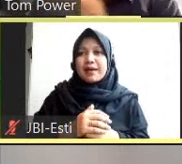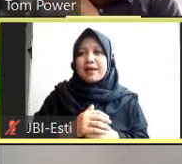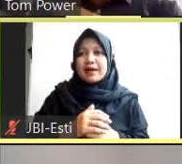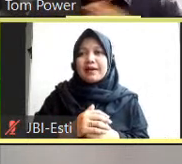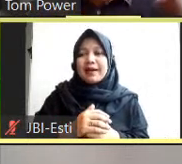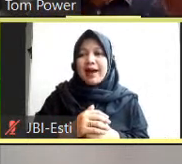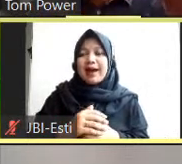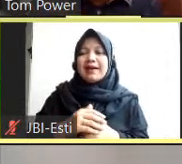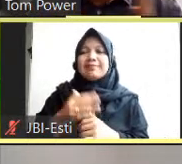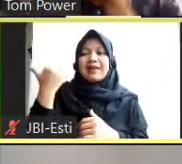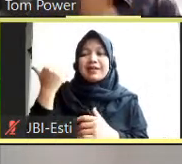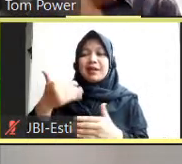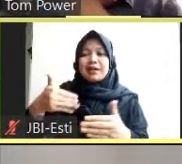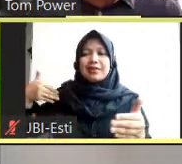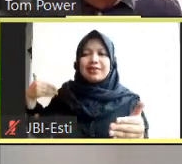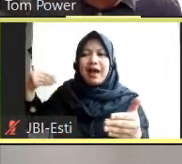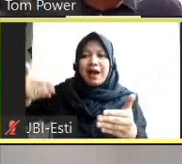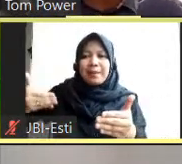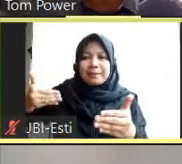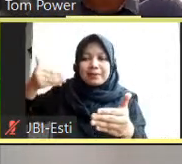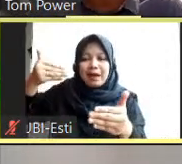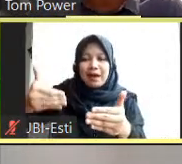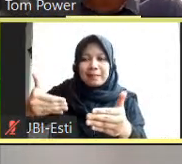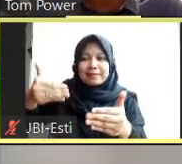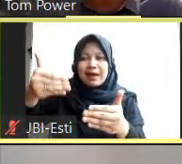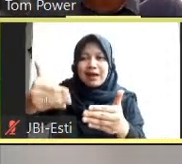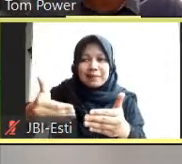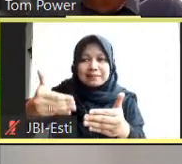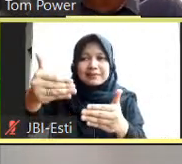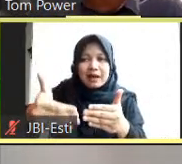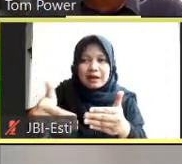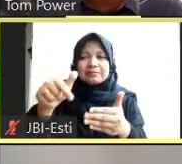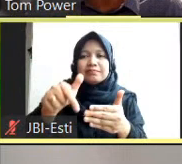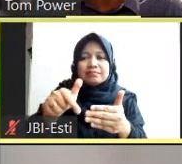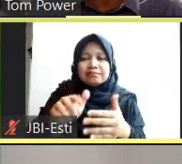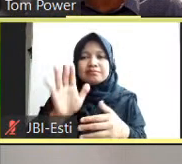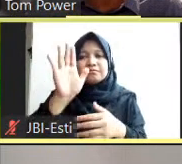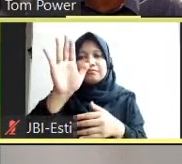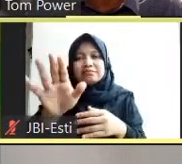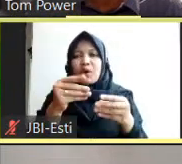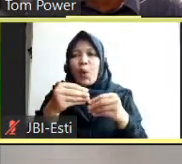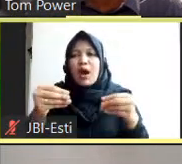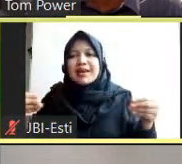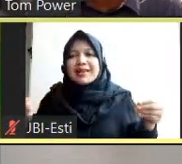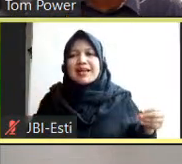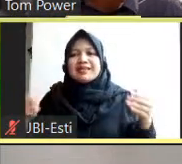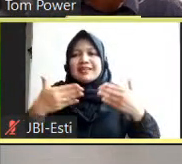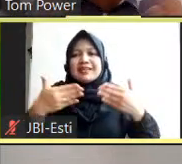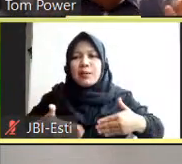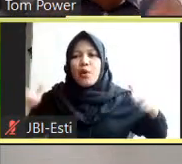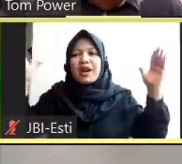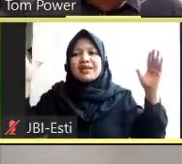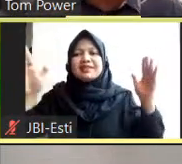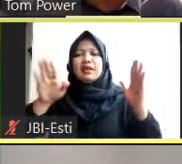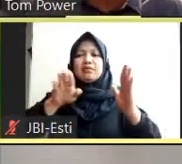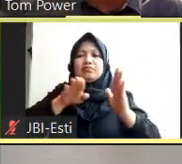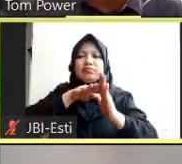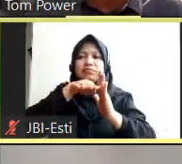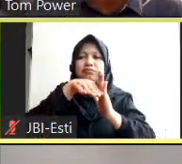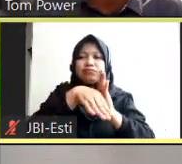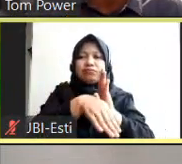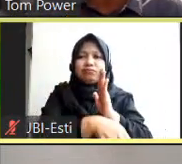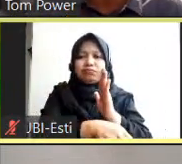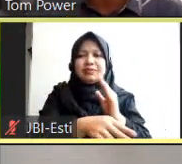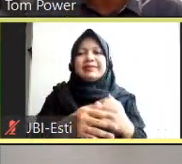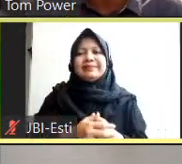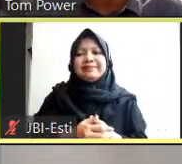tahapan menuju kualitas demokrasi yang semakin rendah. Dan mungkin cukup saja di situ